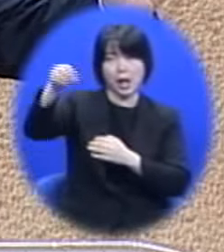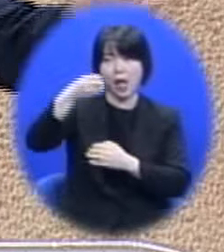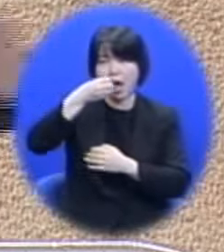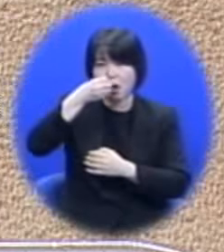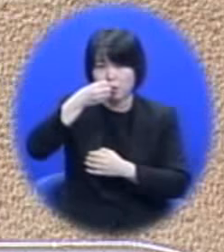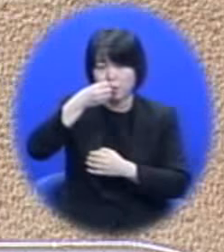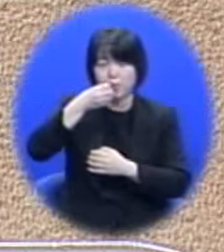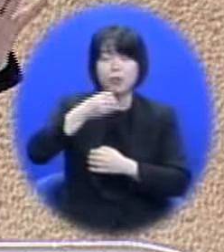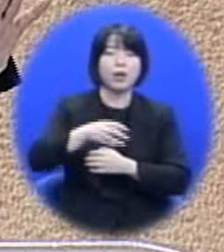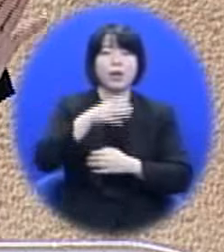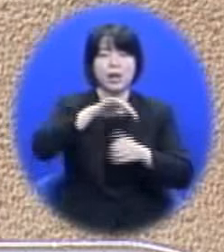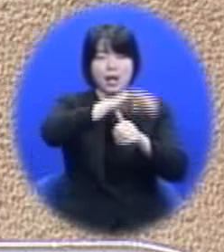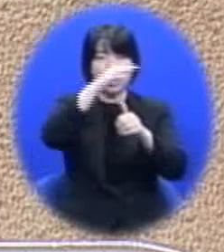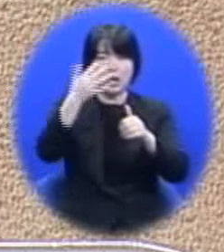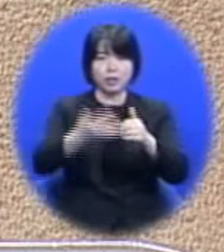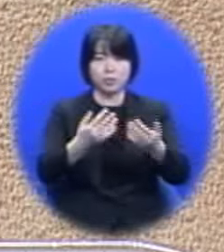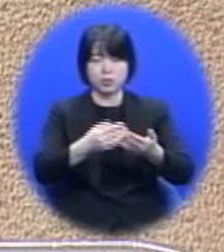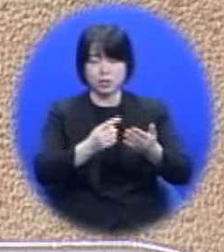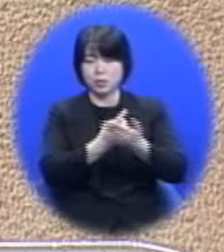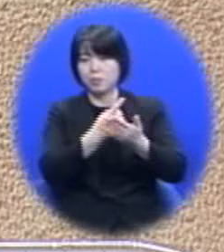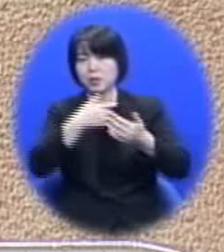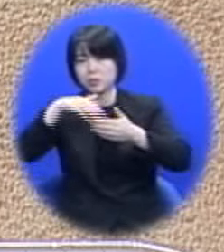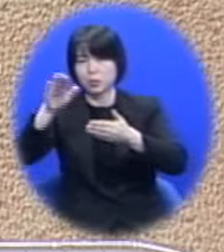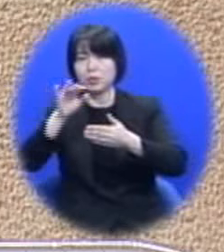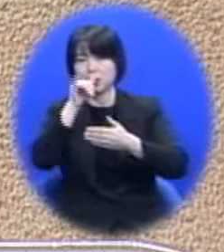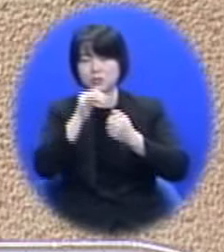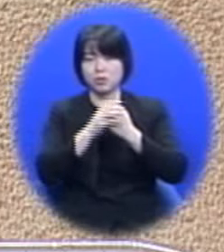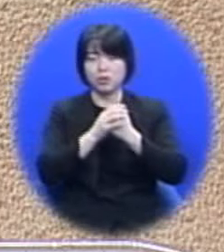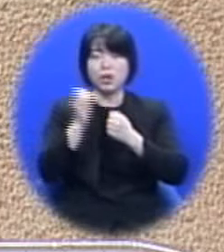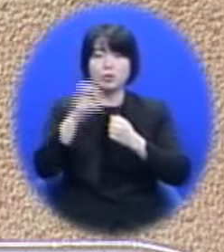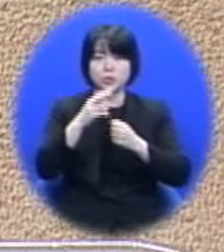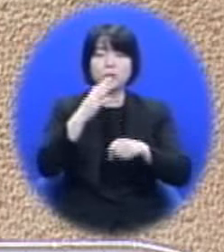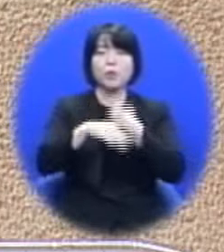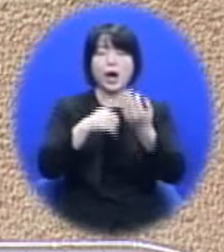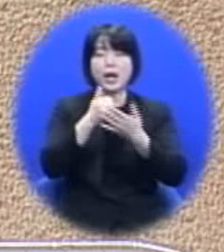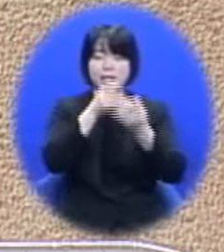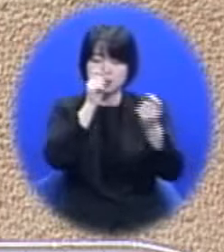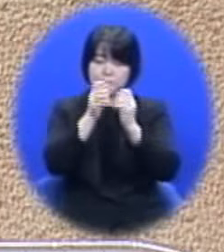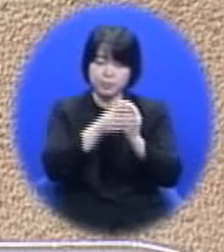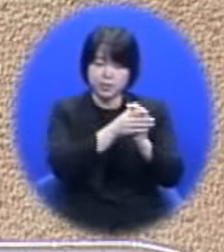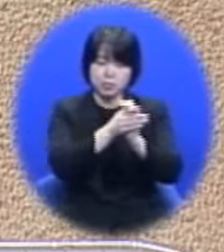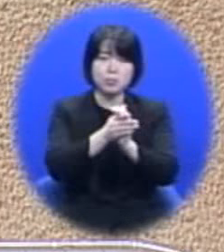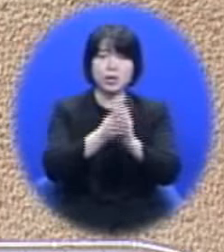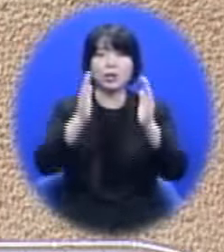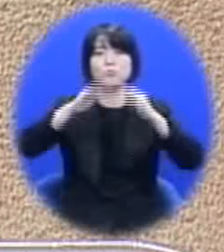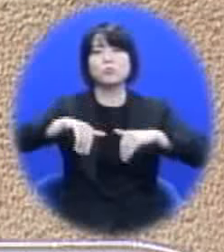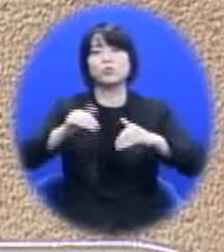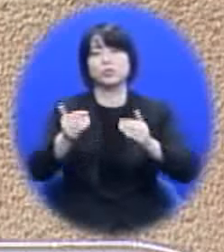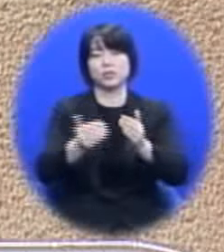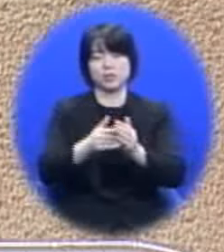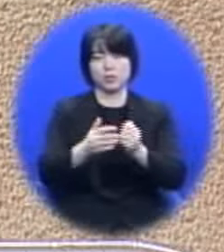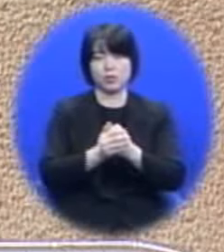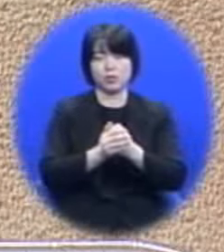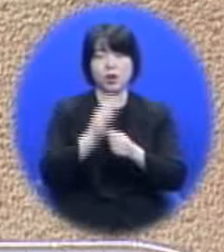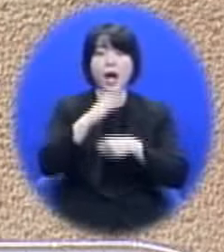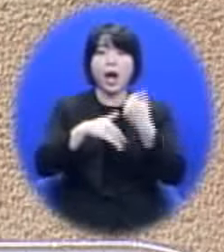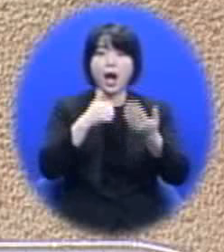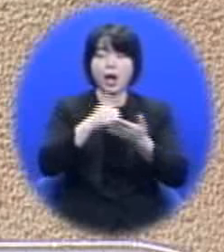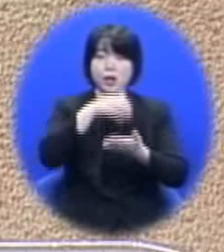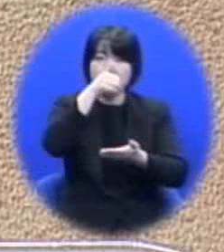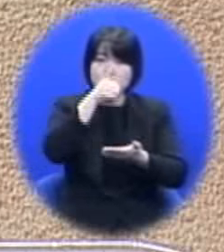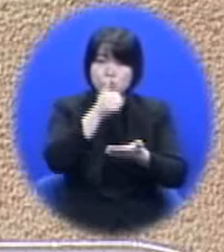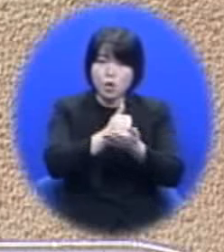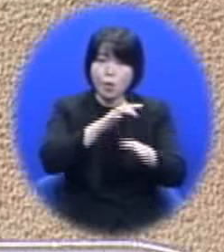쫓겨났습니다. 하나님과의 친밀함이 끊어졌어요. 그러나 하나님은 이제 죄와 마귀의 종노릇하고